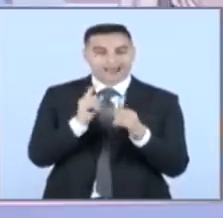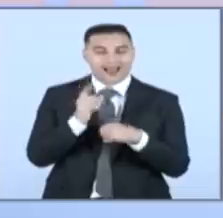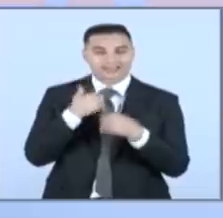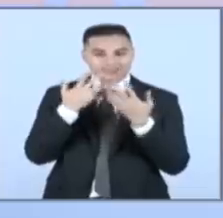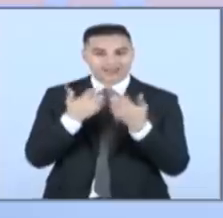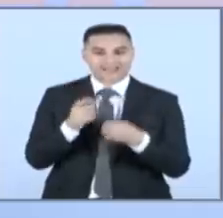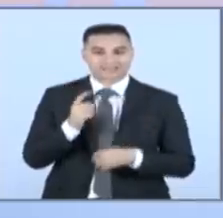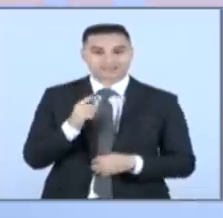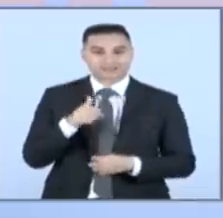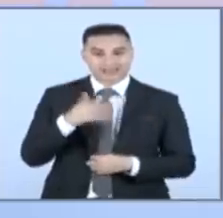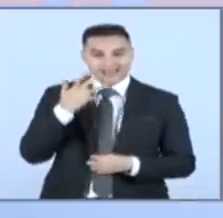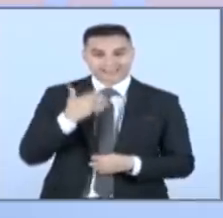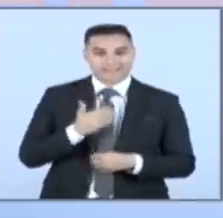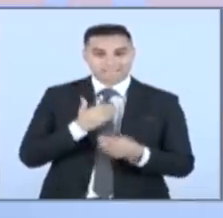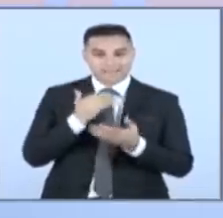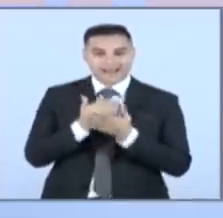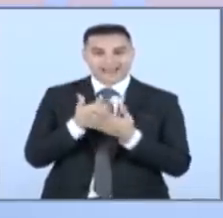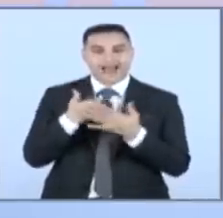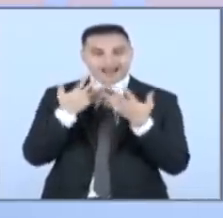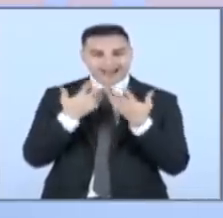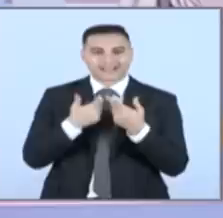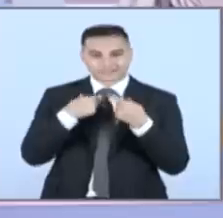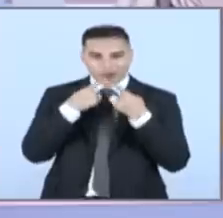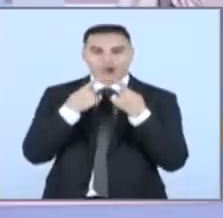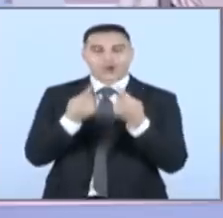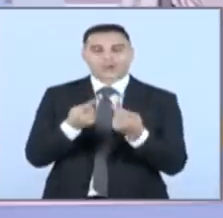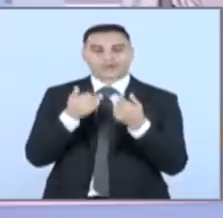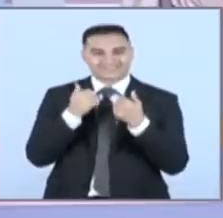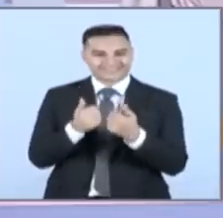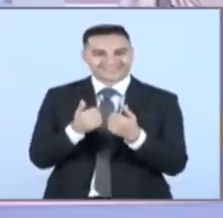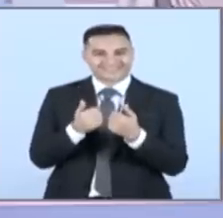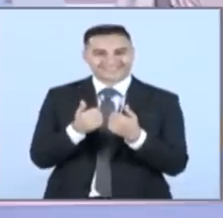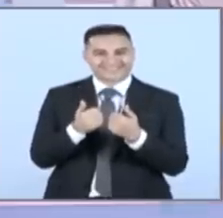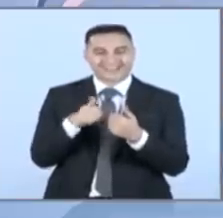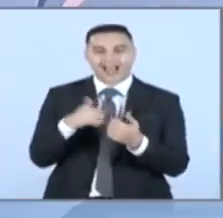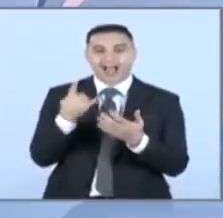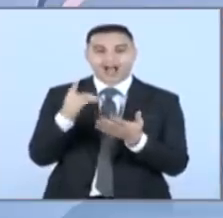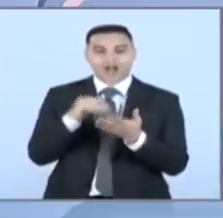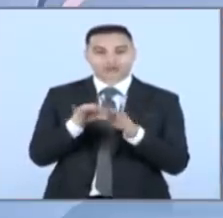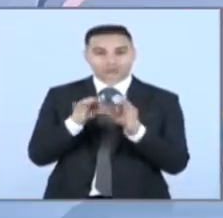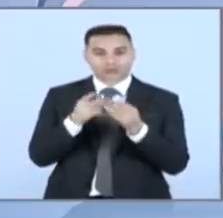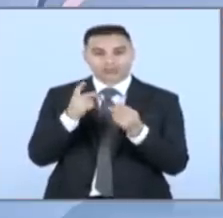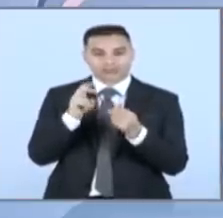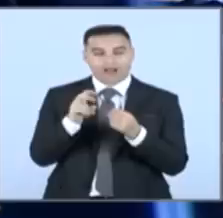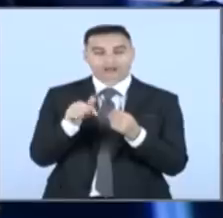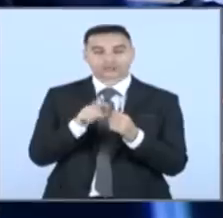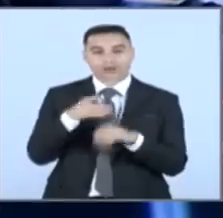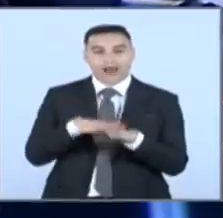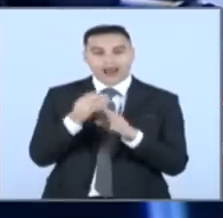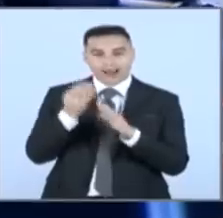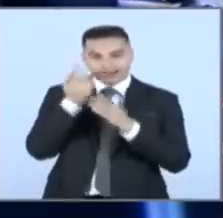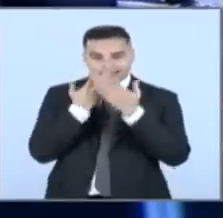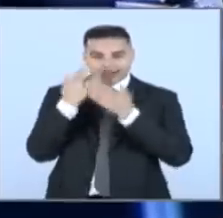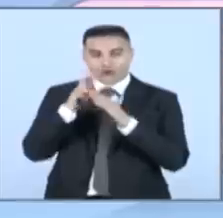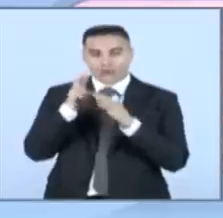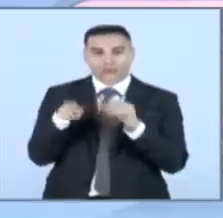حسبناش. طيب احسبوا بعد كده بقى، أو احنا هنحسب ونقول لكم إن شاء الله. 10 عائلة طه، سؤال في التاريخ